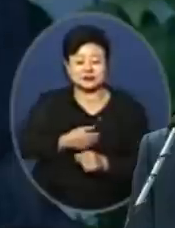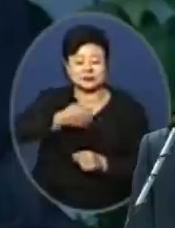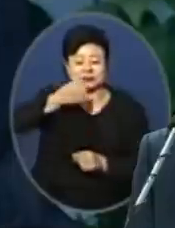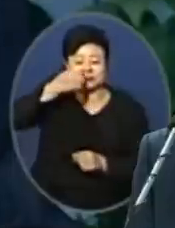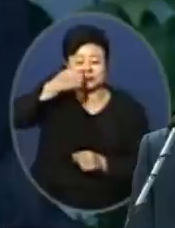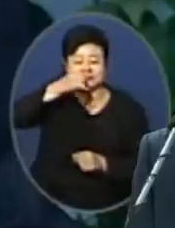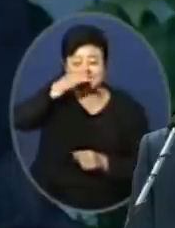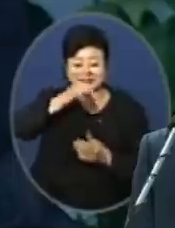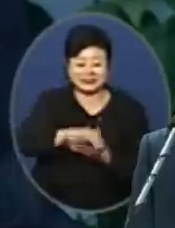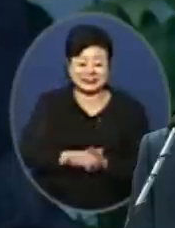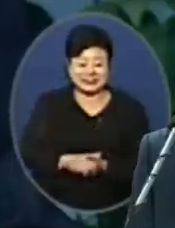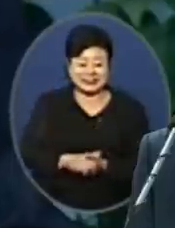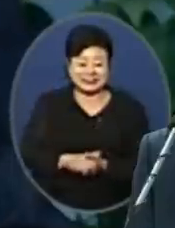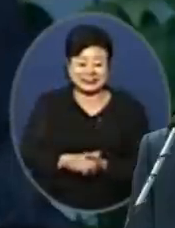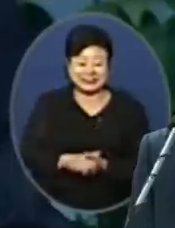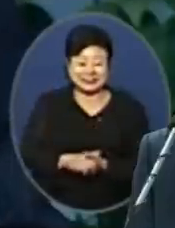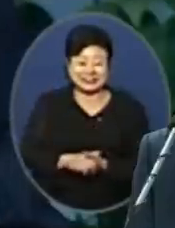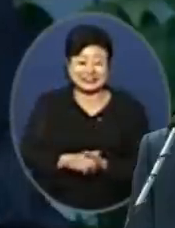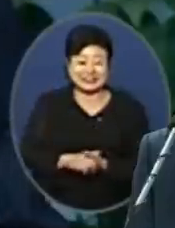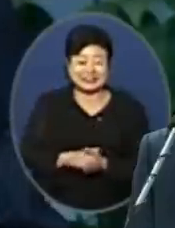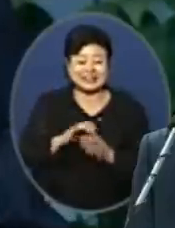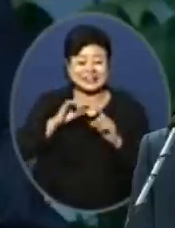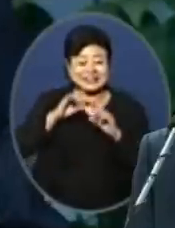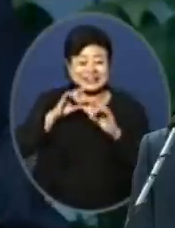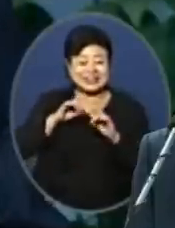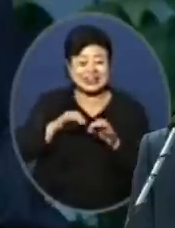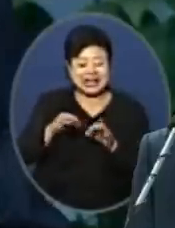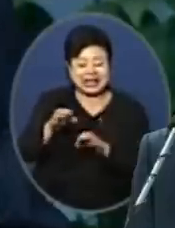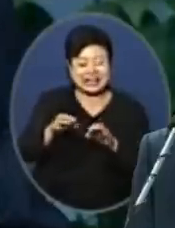있습니다. 점포 하나 가졌으면